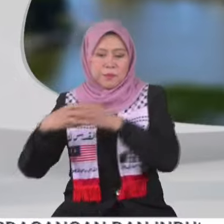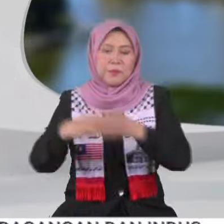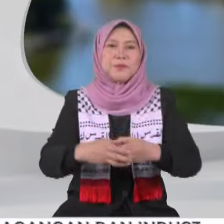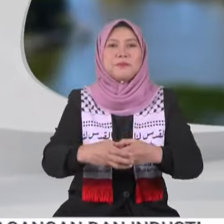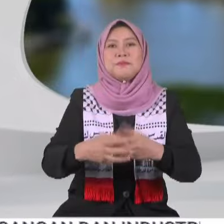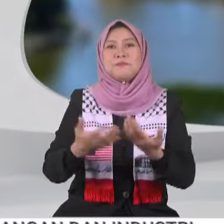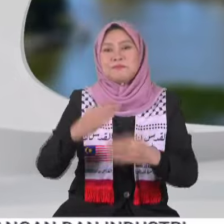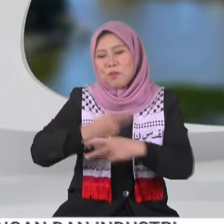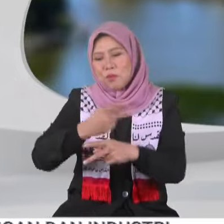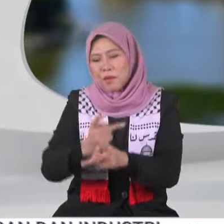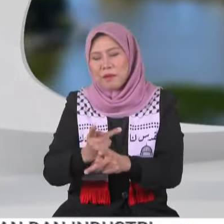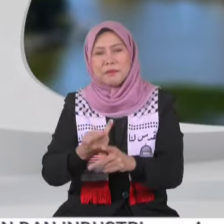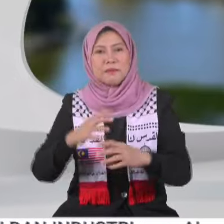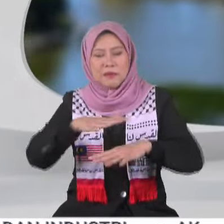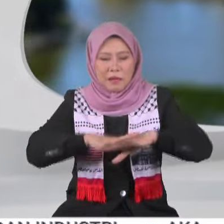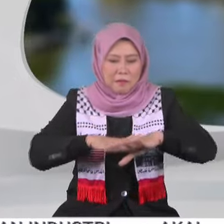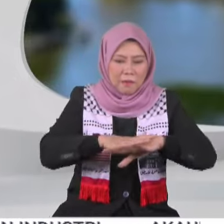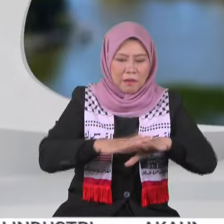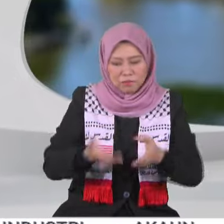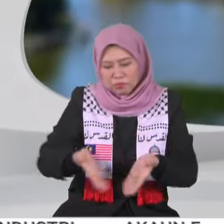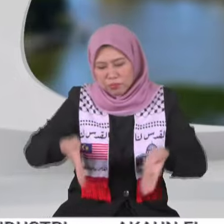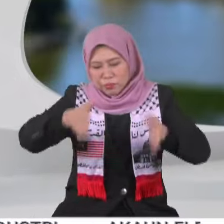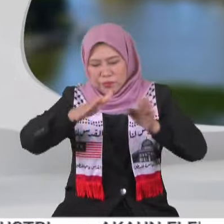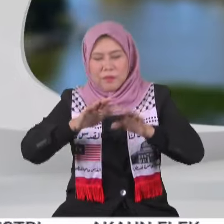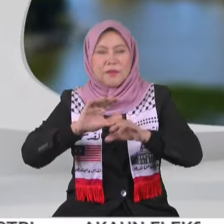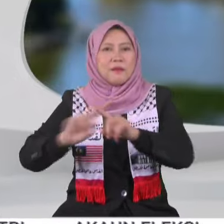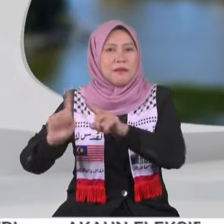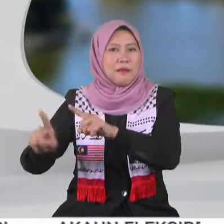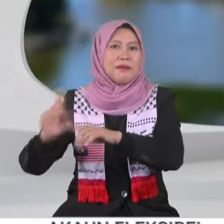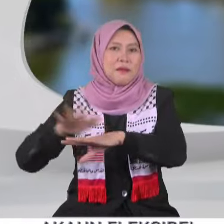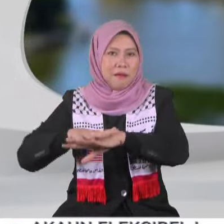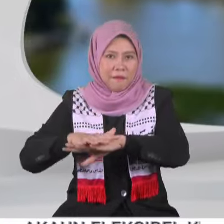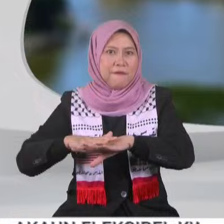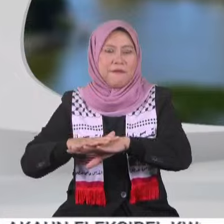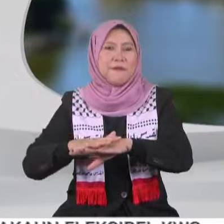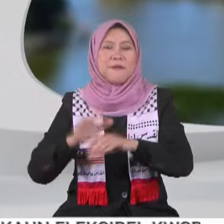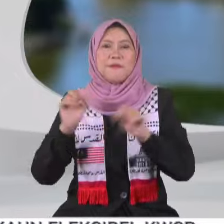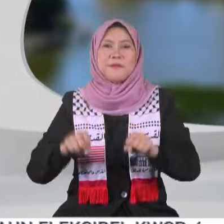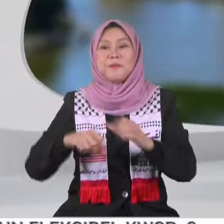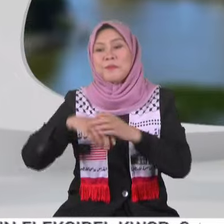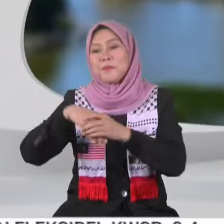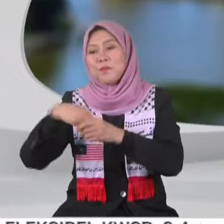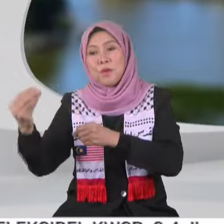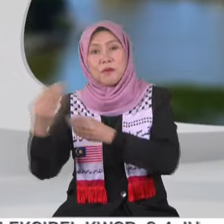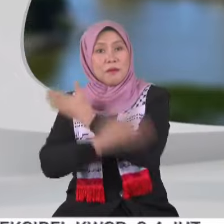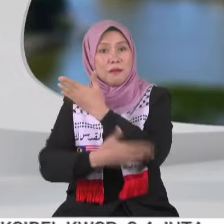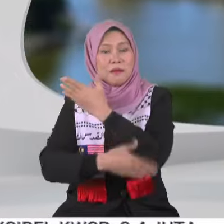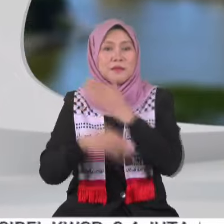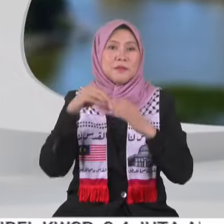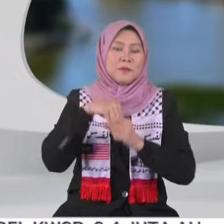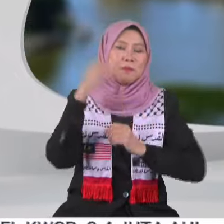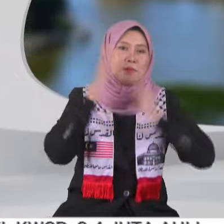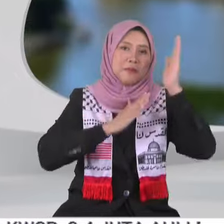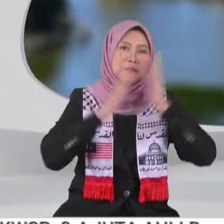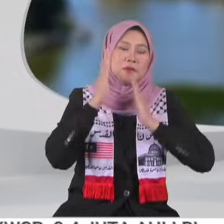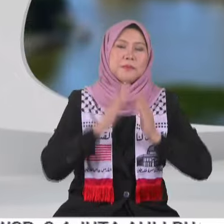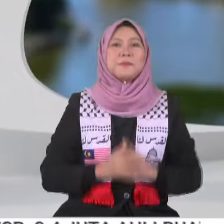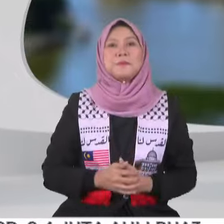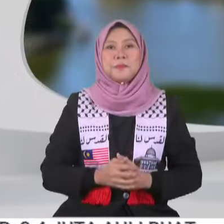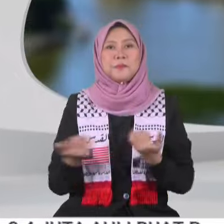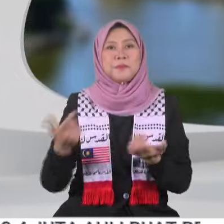anyaman rotan yang mempunyai permintaan tinggi daripada peminat kraft tempatan maupun luar negara. Baik, kita ikuti siri